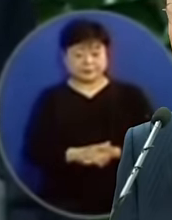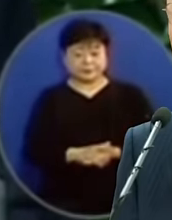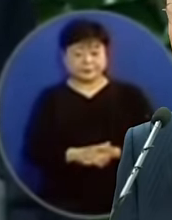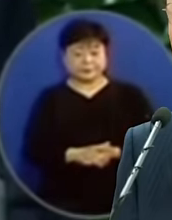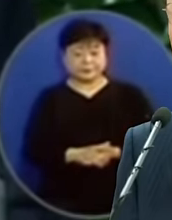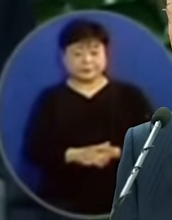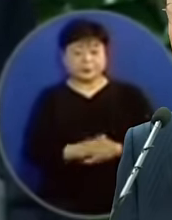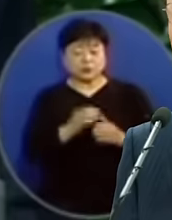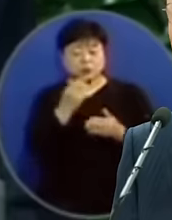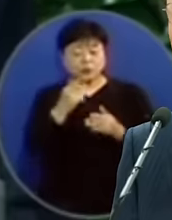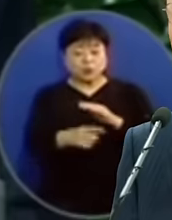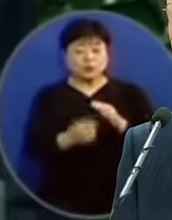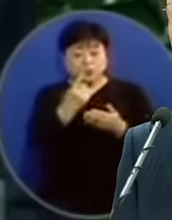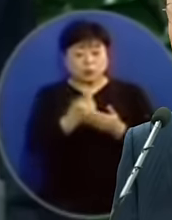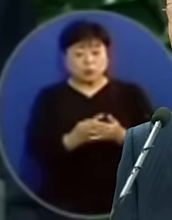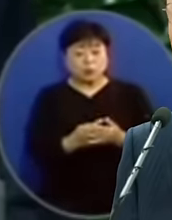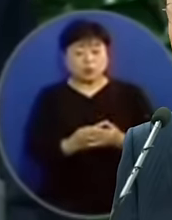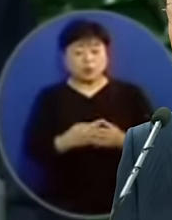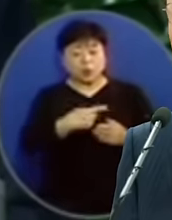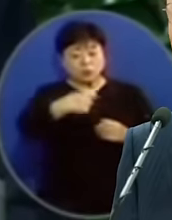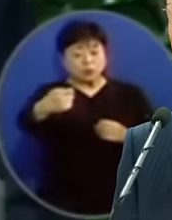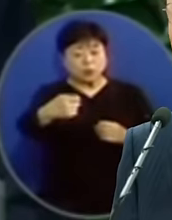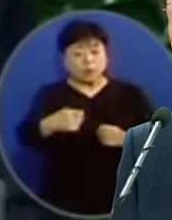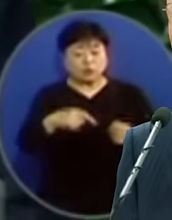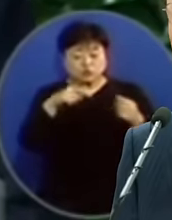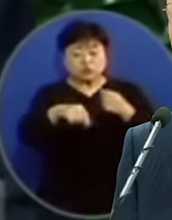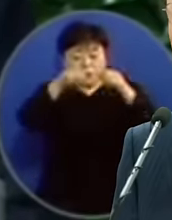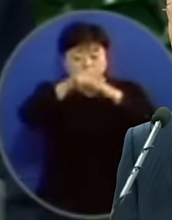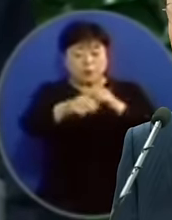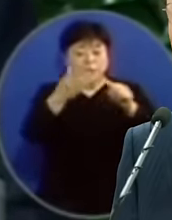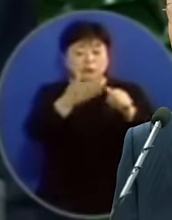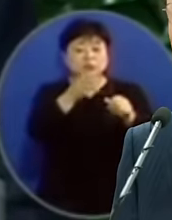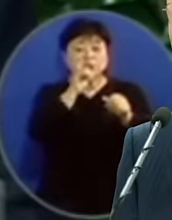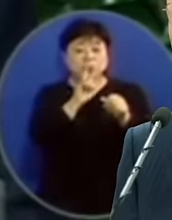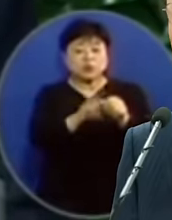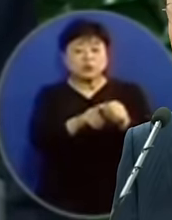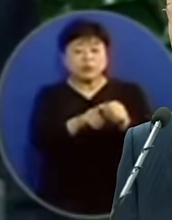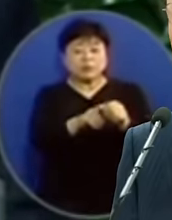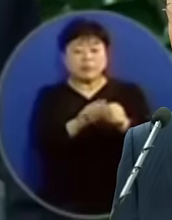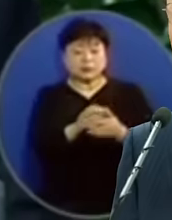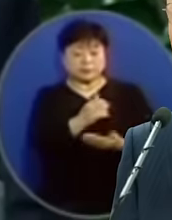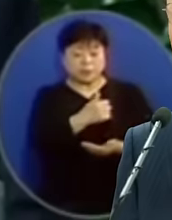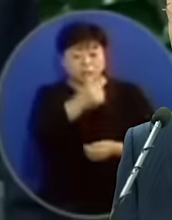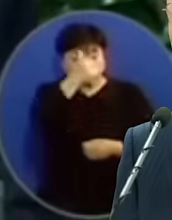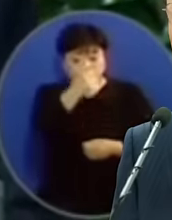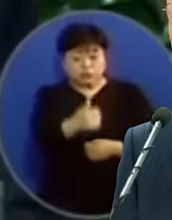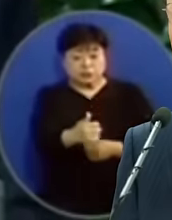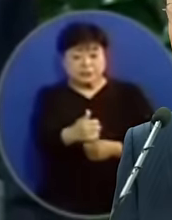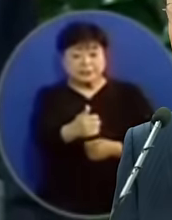지명하고 있습니다. 도적이 오는 것은 도적질하고 죽이고 멸망시키는 것뿐이라고 했는데, 주인이